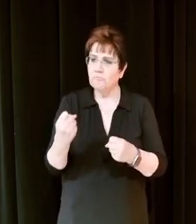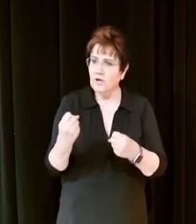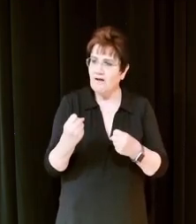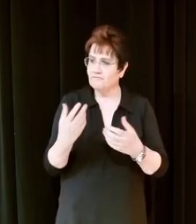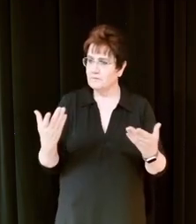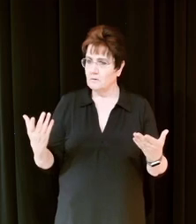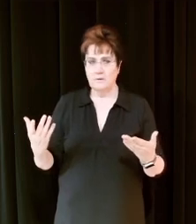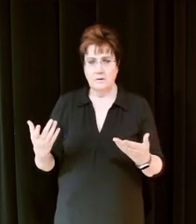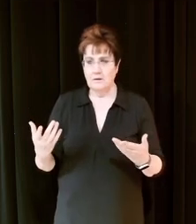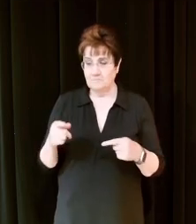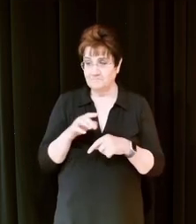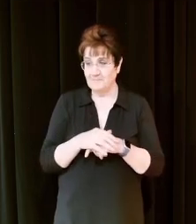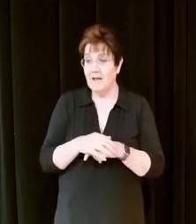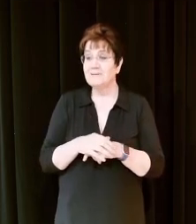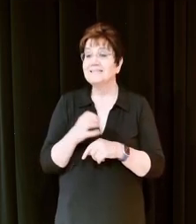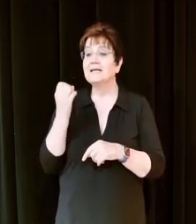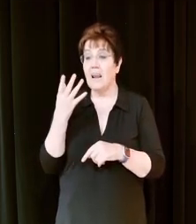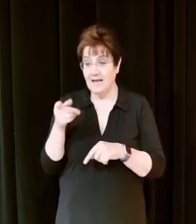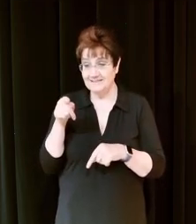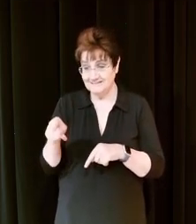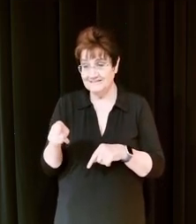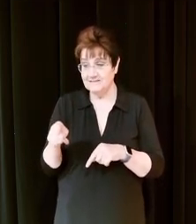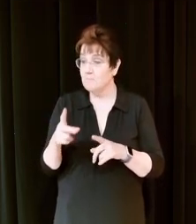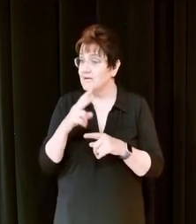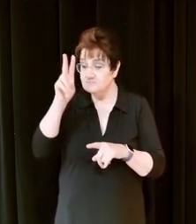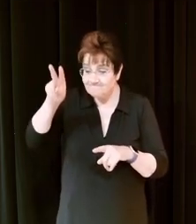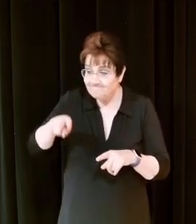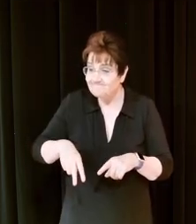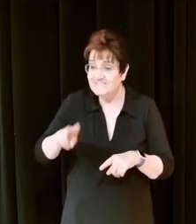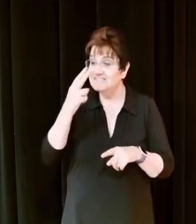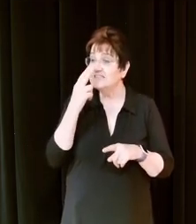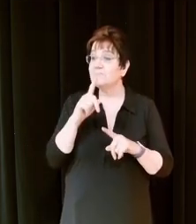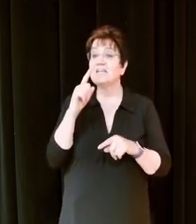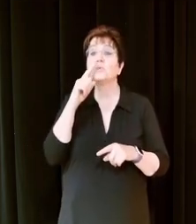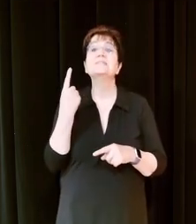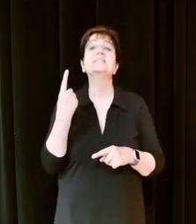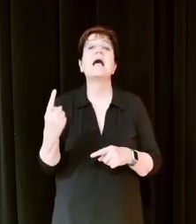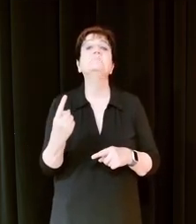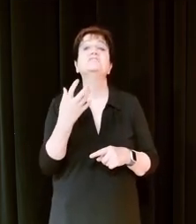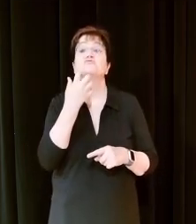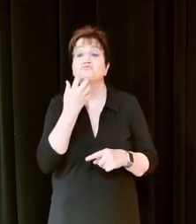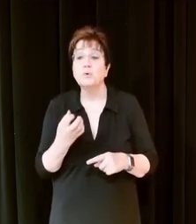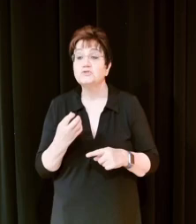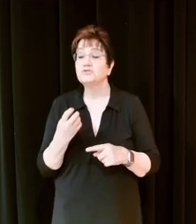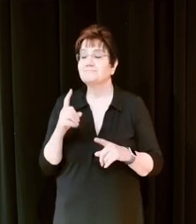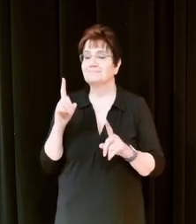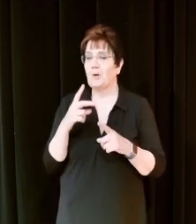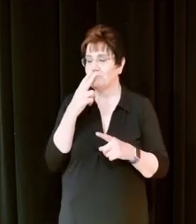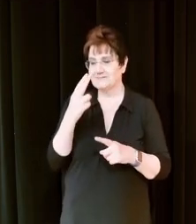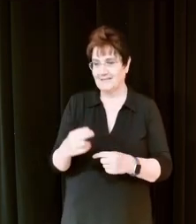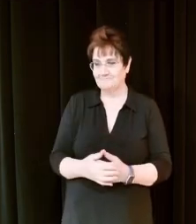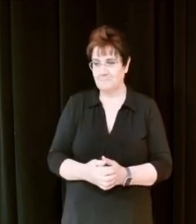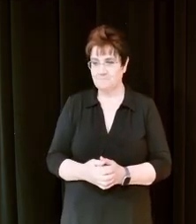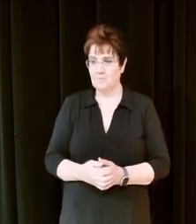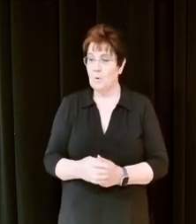es ist auch schon Teil der Geschichte, man hat es ihr nicht angesehen und es war ihr auch wichtig. dass man ihr das nicht ansieht. Ist motiviert,